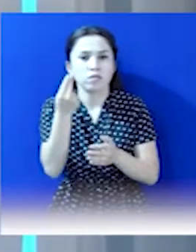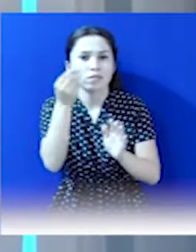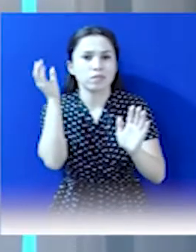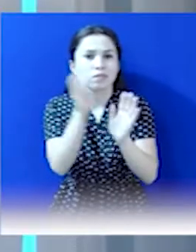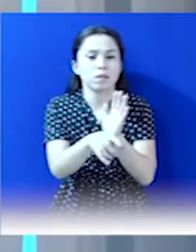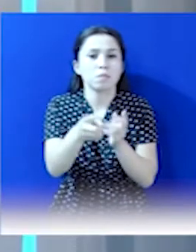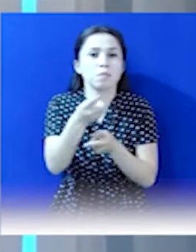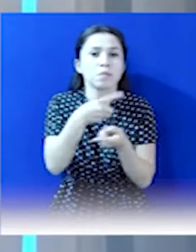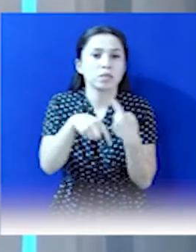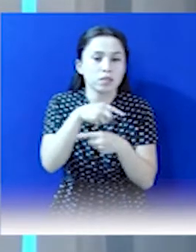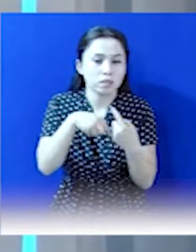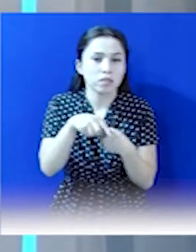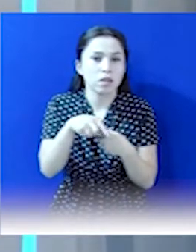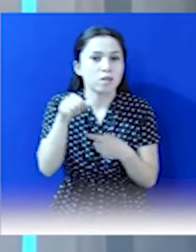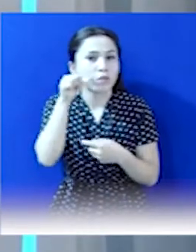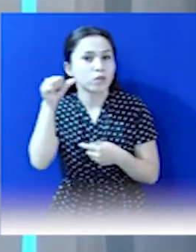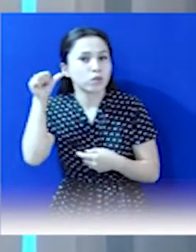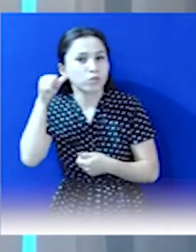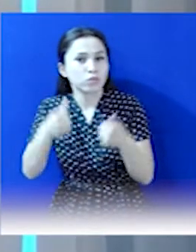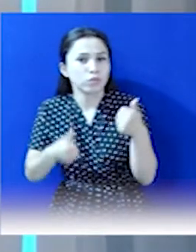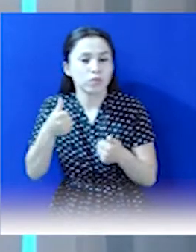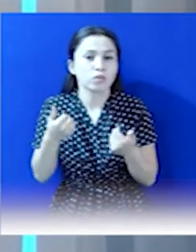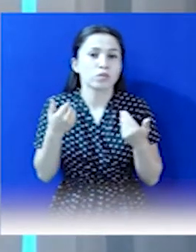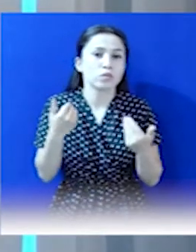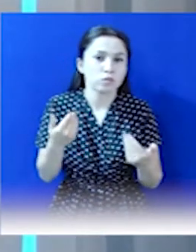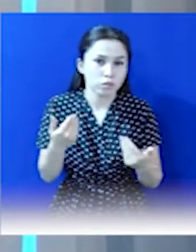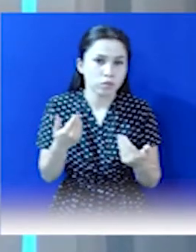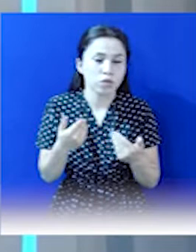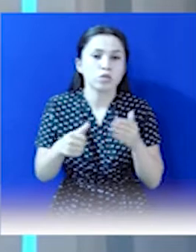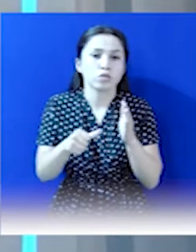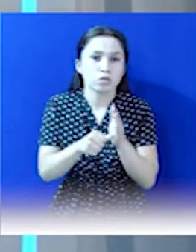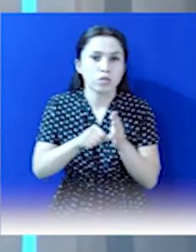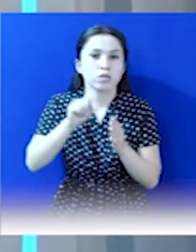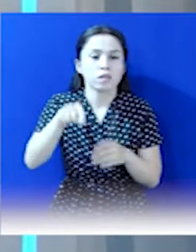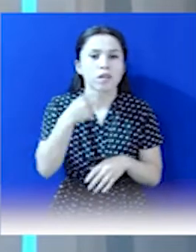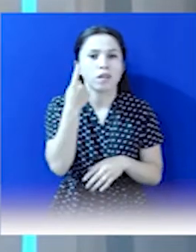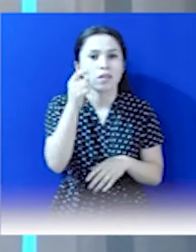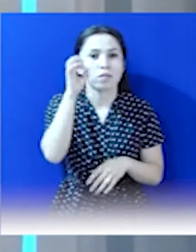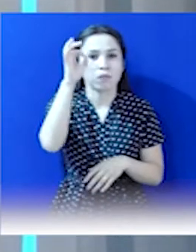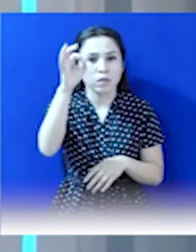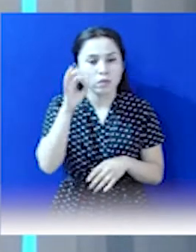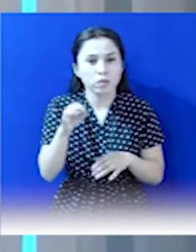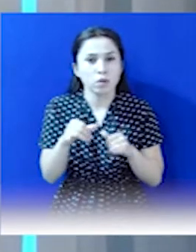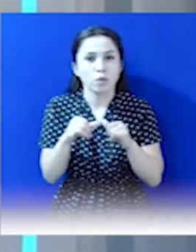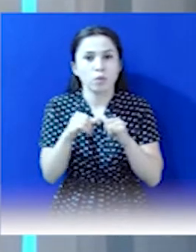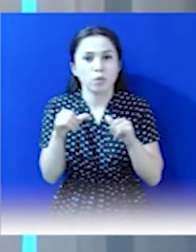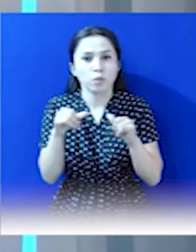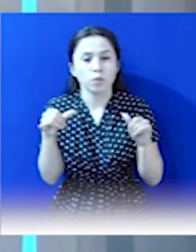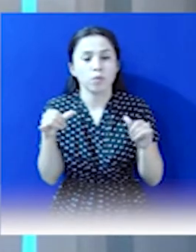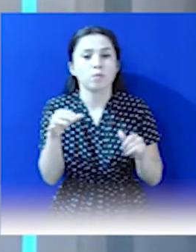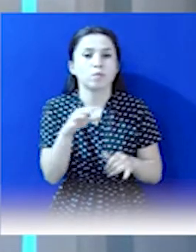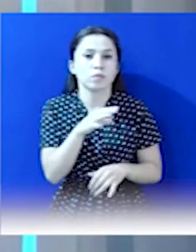Бүгін Жамбыл облысының әкімі Бердібек Сапарбаев видеоконференция арқылы азаматтарды қабылдады. Аймақ басшысы халық үніне құлақ